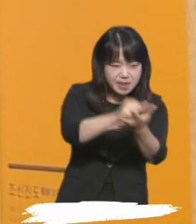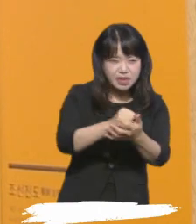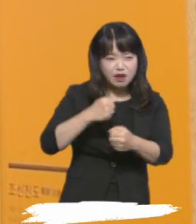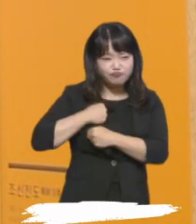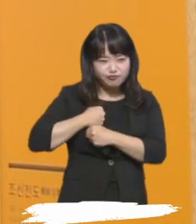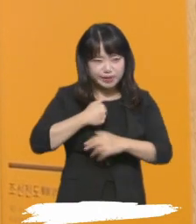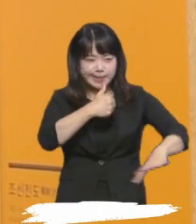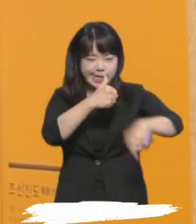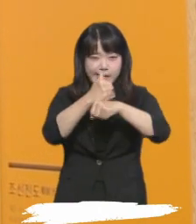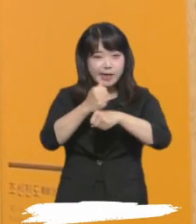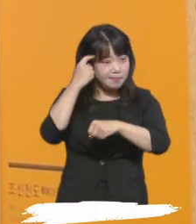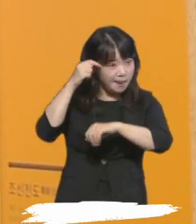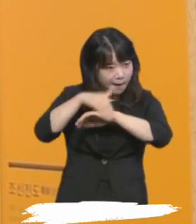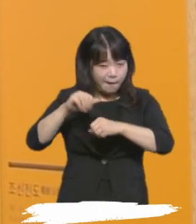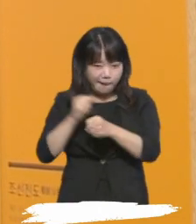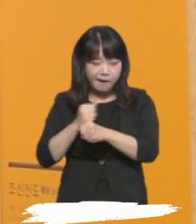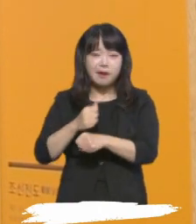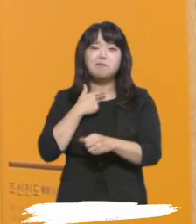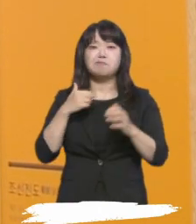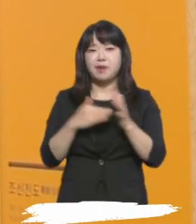기지로서 활용할 계획을 세웠습니다.